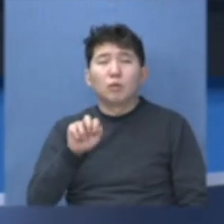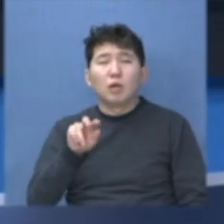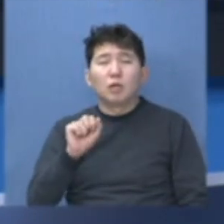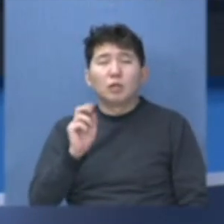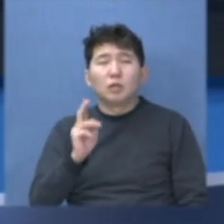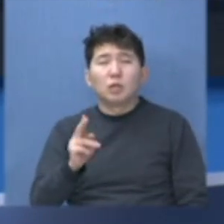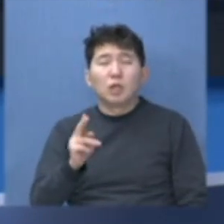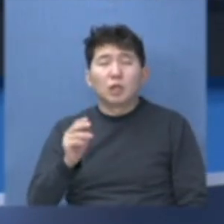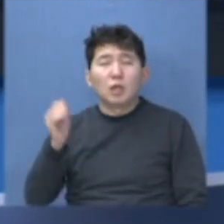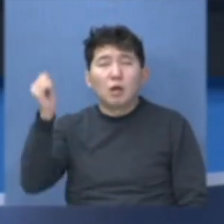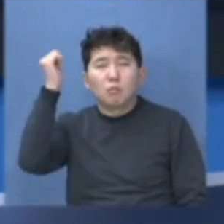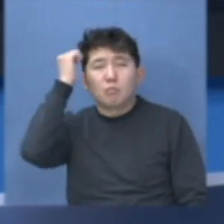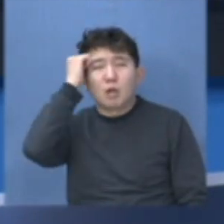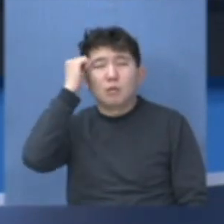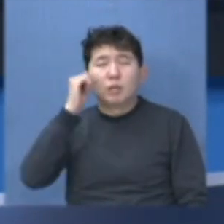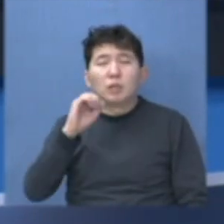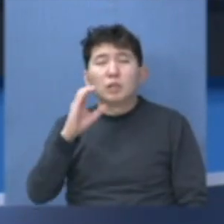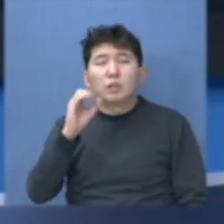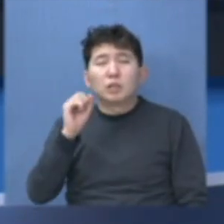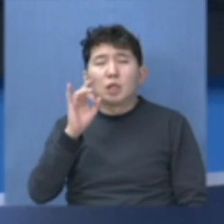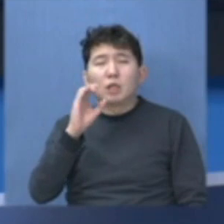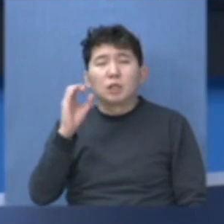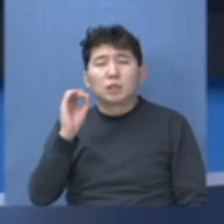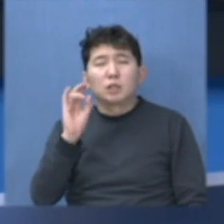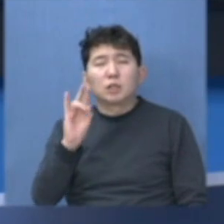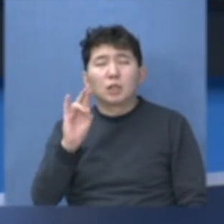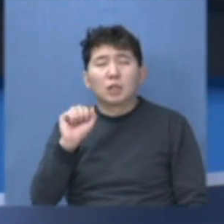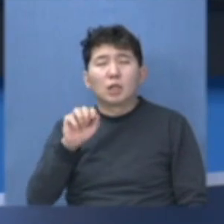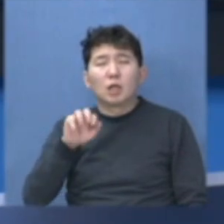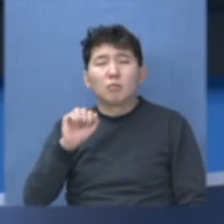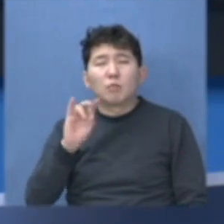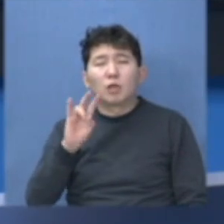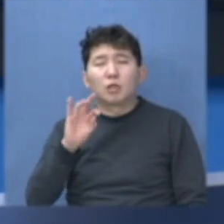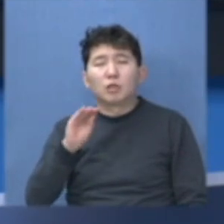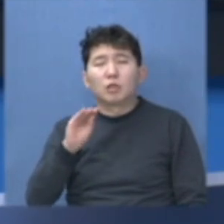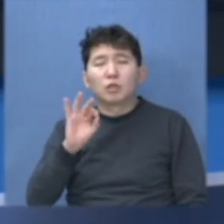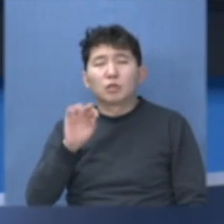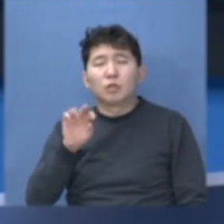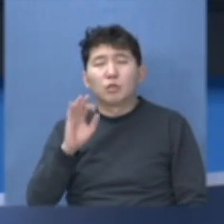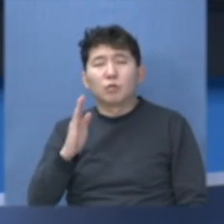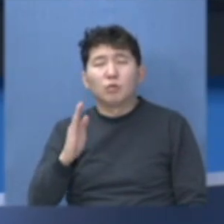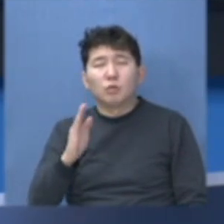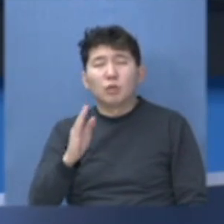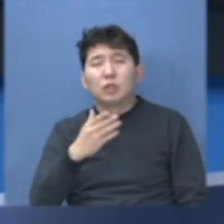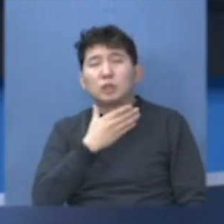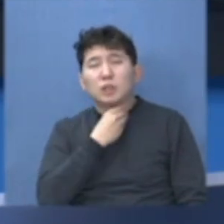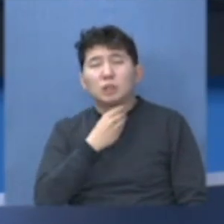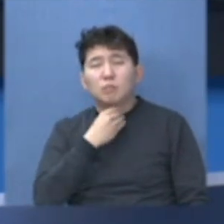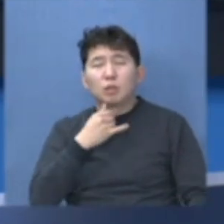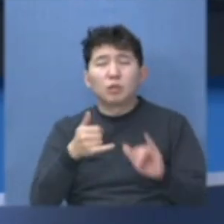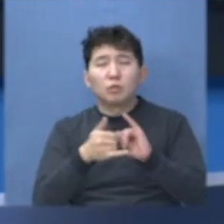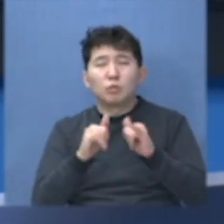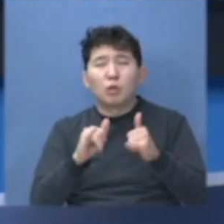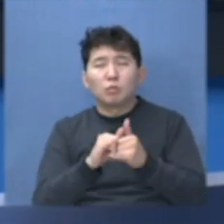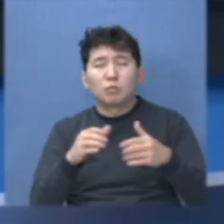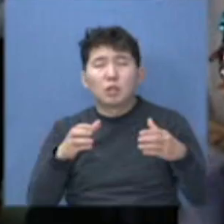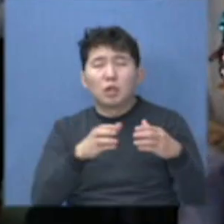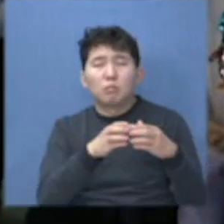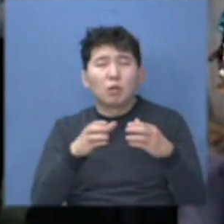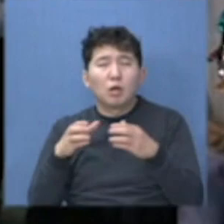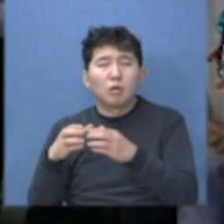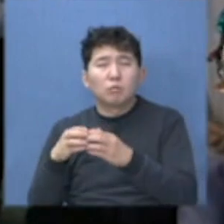ученого, автора книги «Тогузку малак». В соревнованиях приняли участие команды Семея и Усть-Каменогорска.